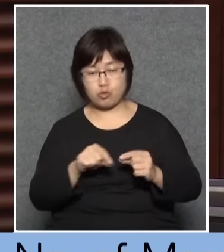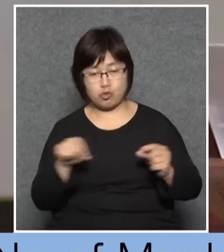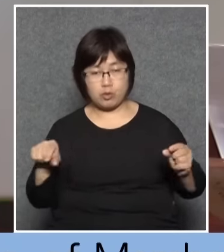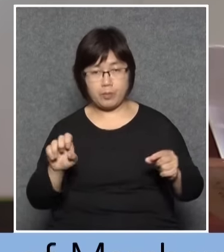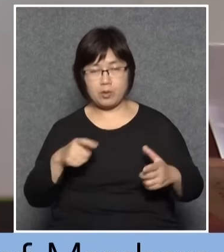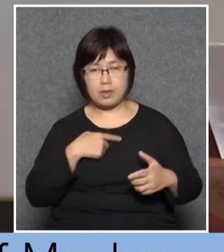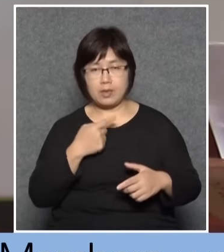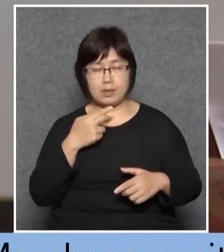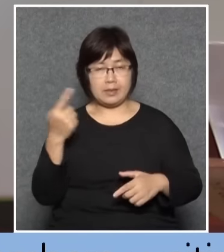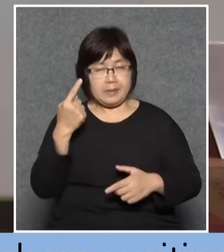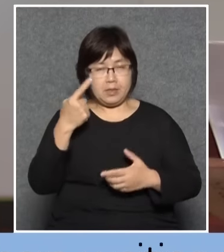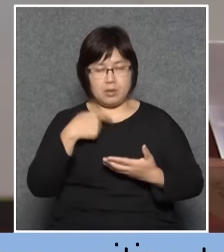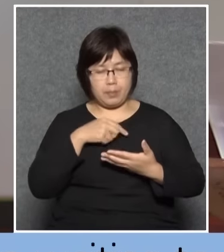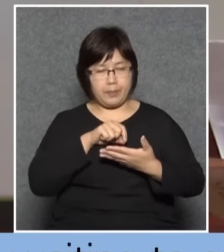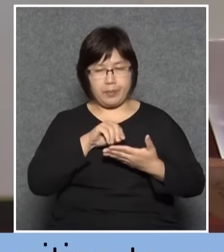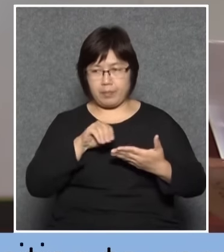喎、